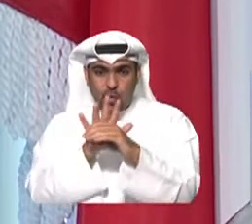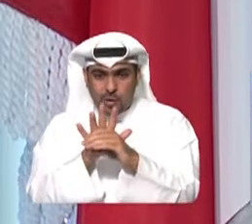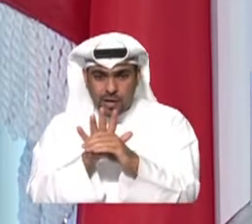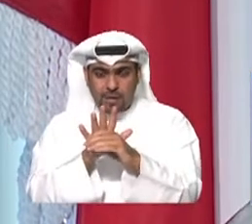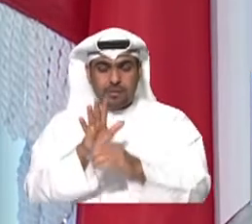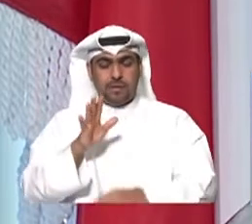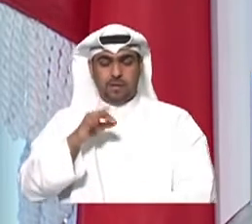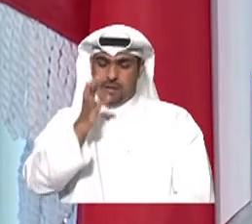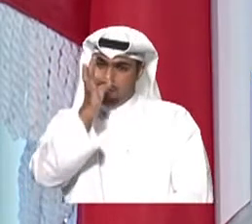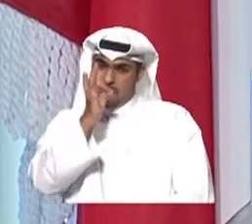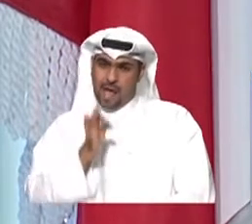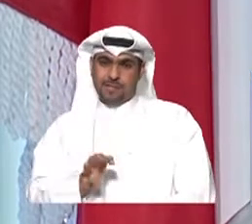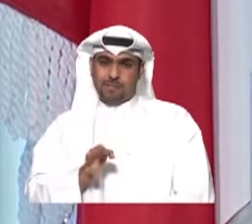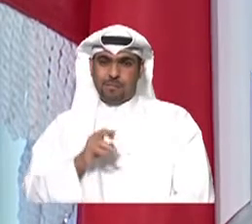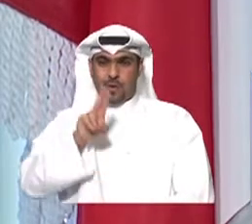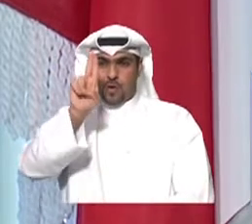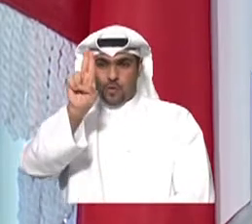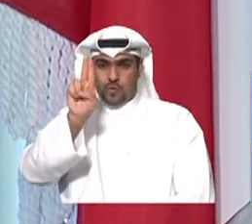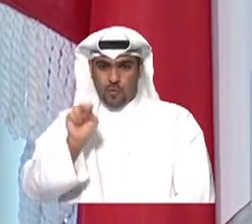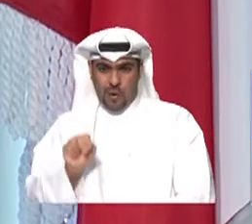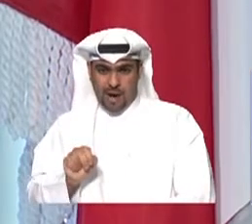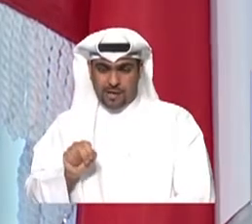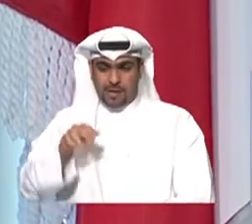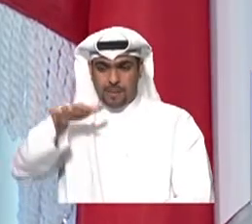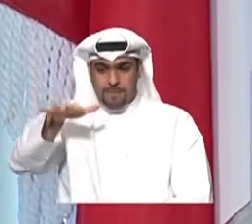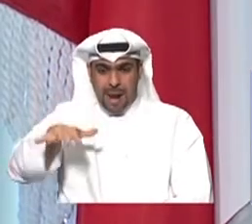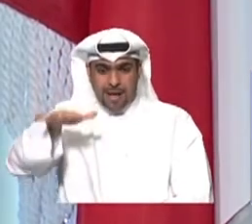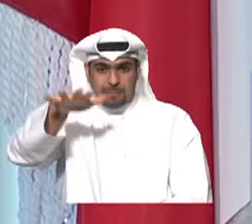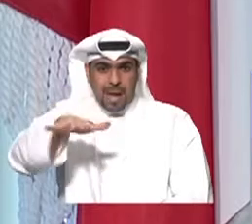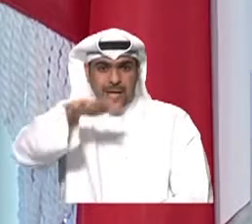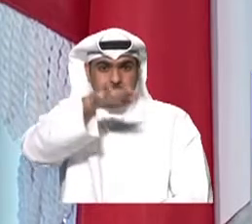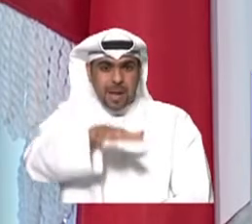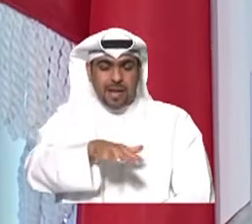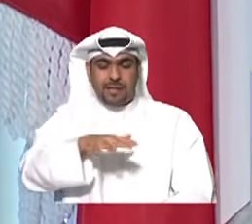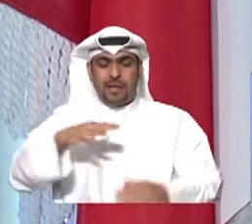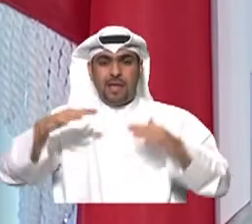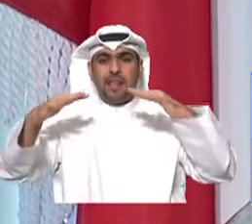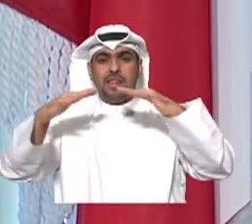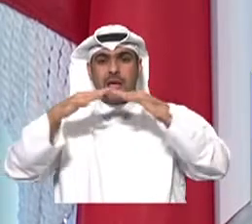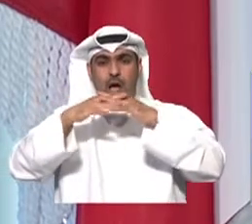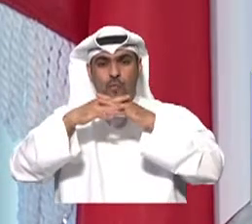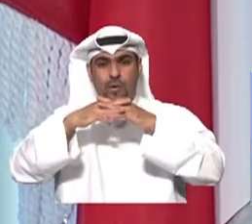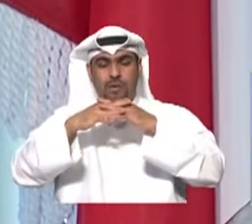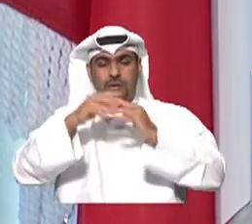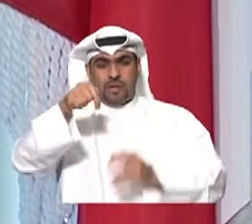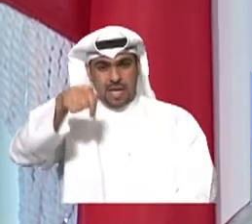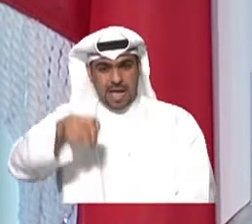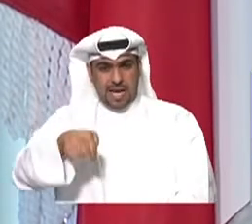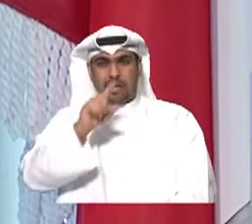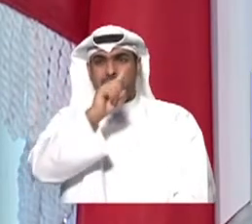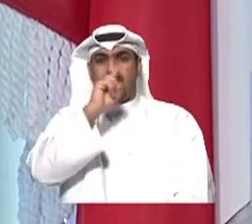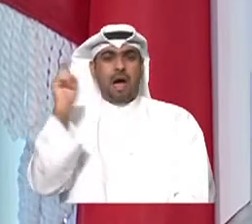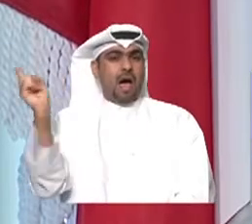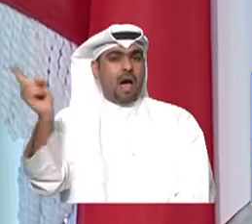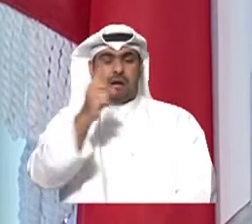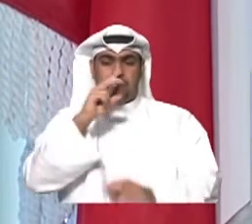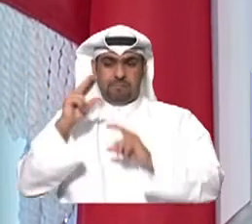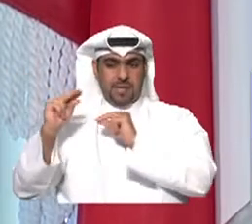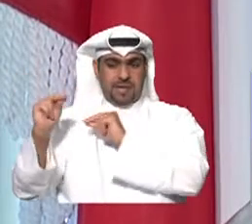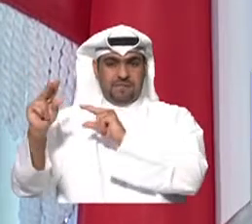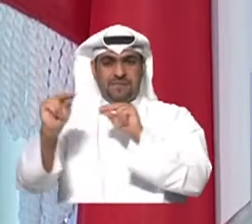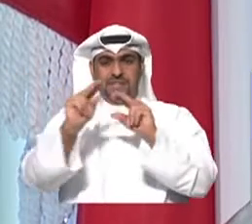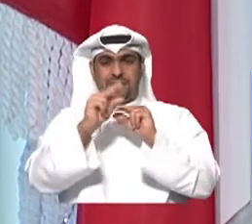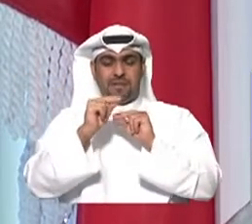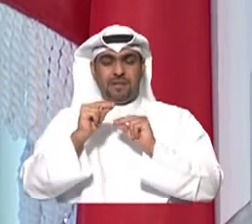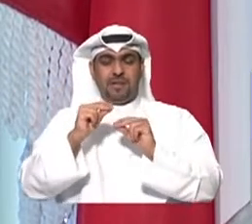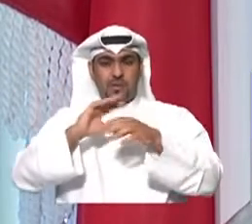وأثاره السلبية غير المسبوقة التي عصفت بمختلف مناحي الحياة، وهي التي أوجبت على المجتمع